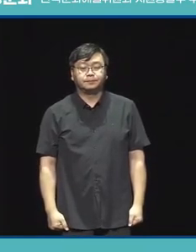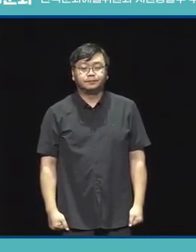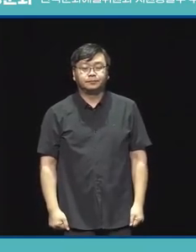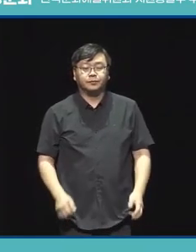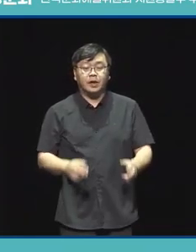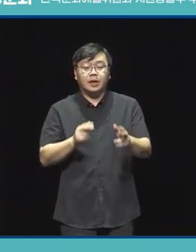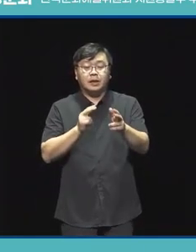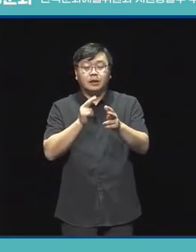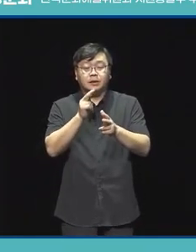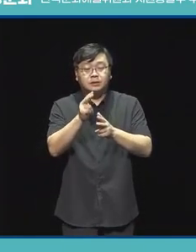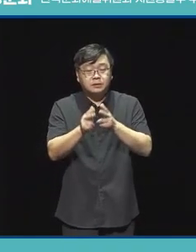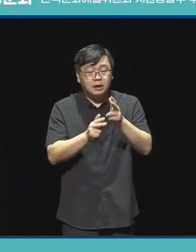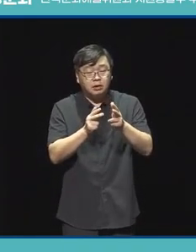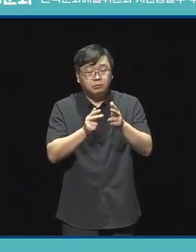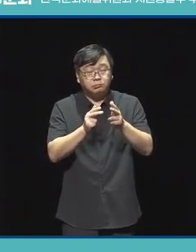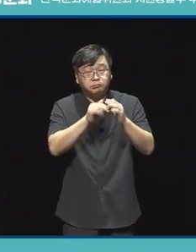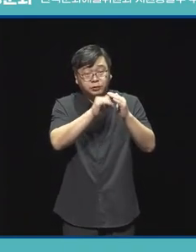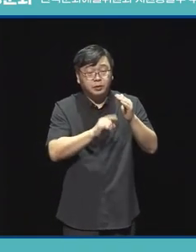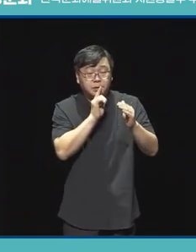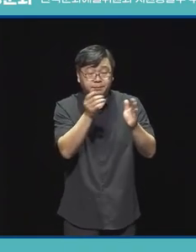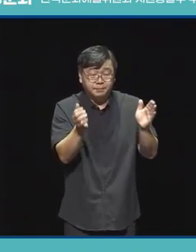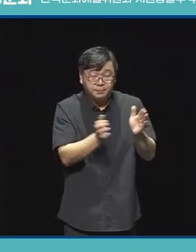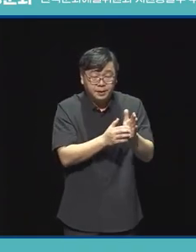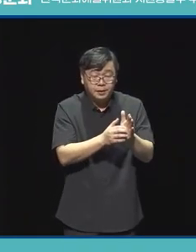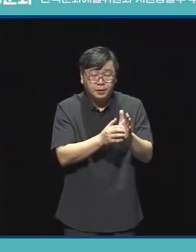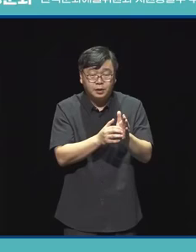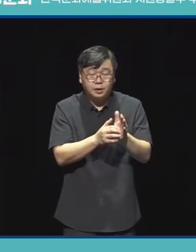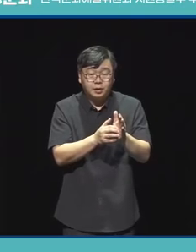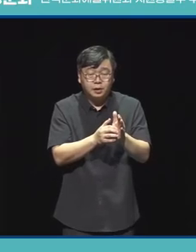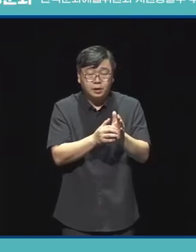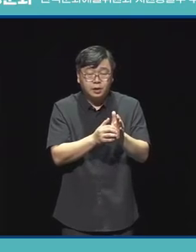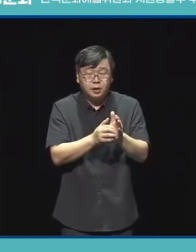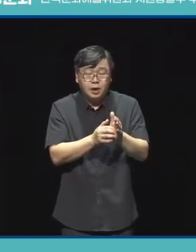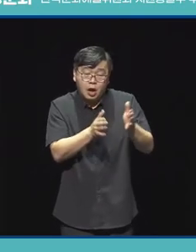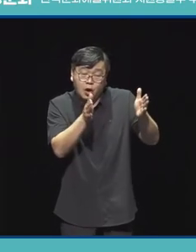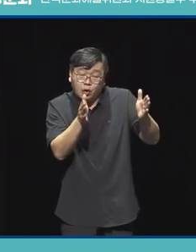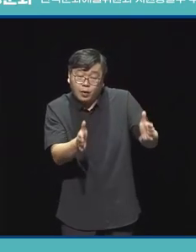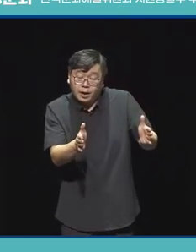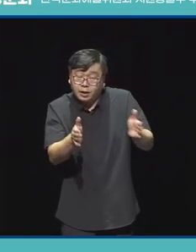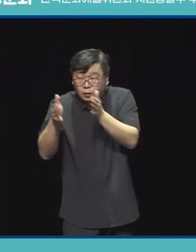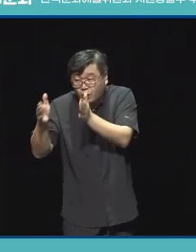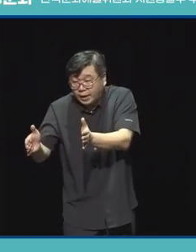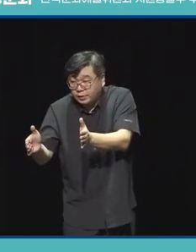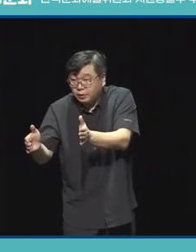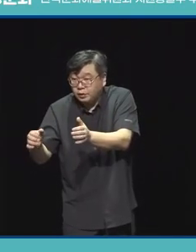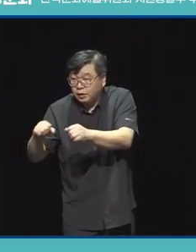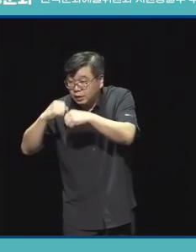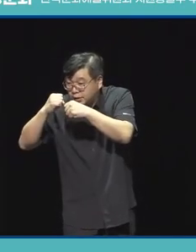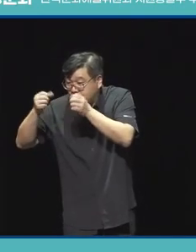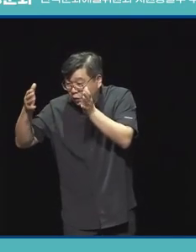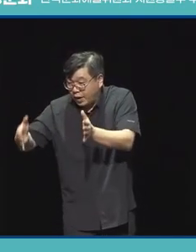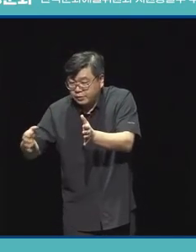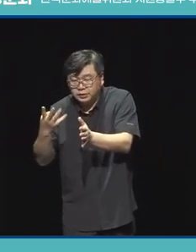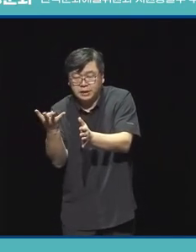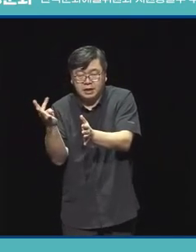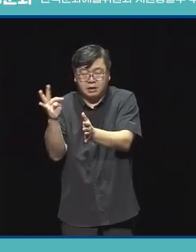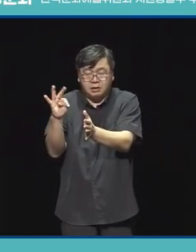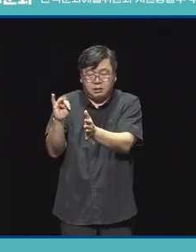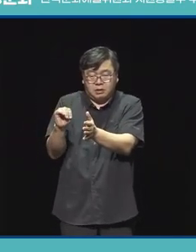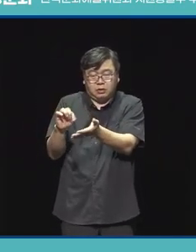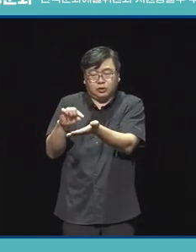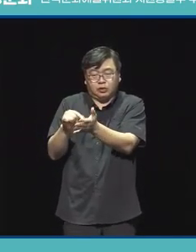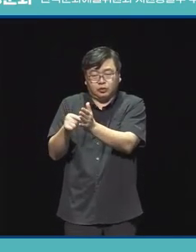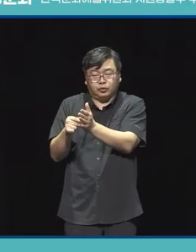사업 개요는 아까 간단히 설명을 드렸고요. 이 창작의 과정 사업은 총 4억 원 정도로 저희가 사업비를 예상을 하고 있는데 아까